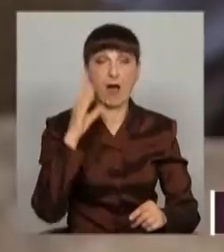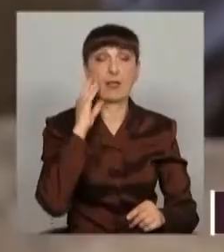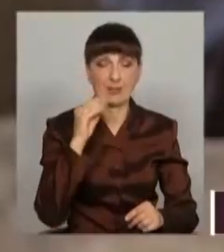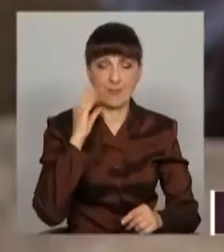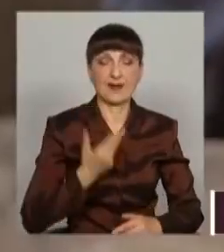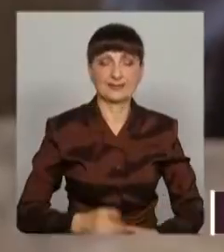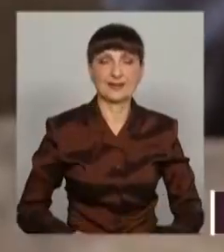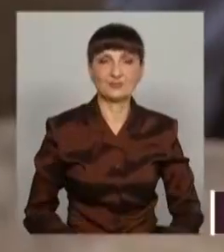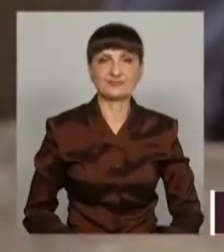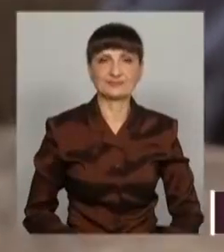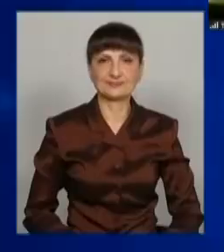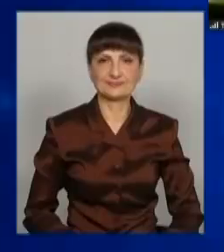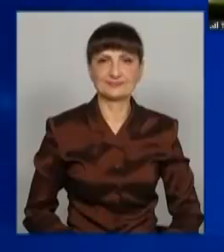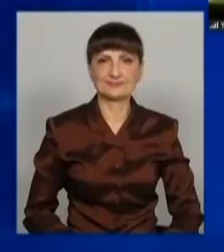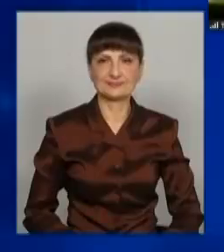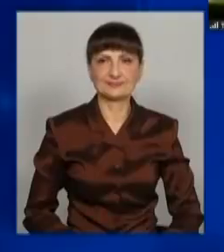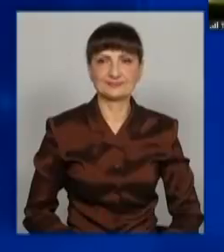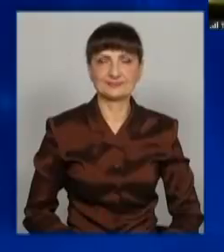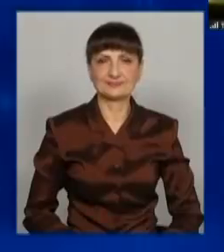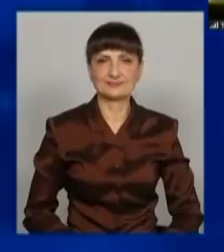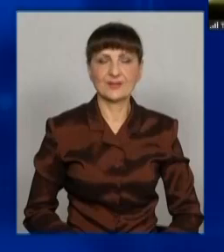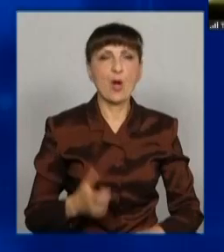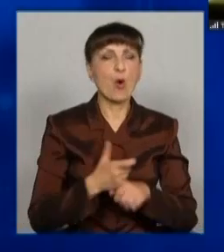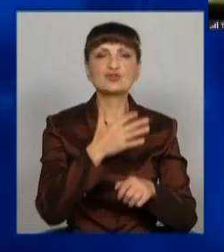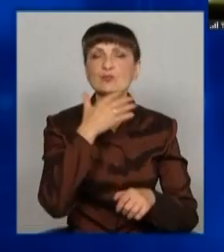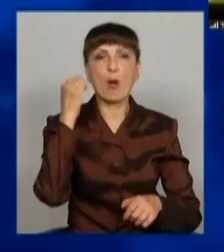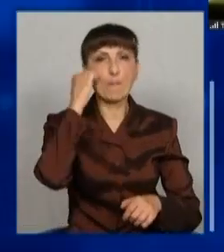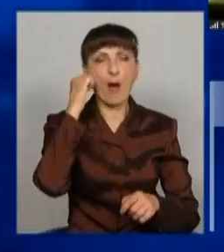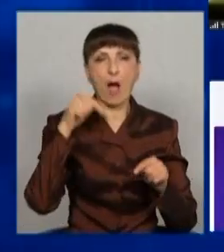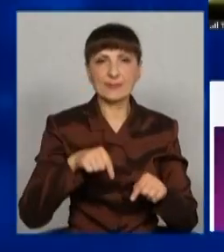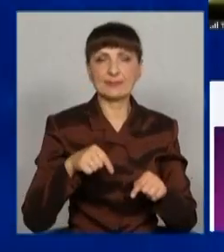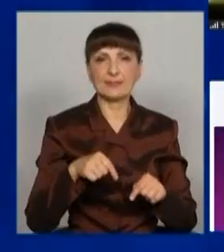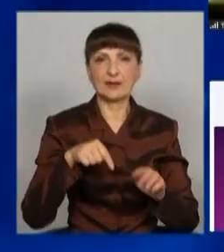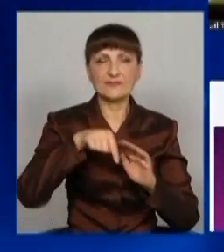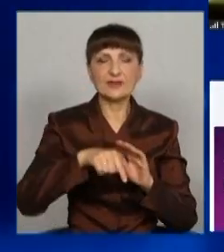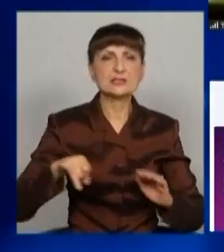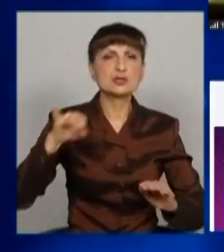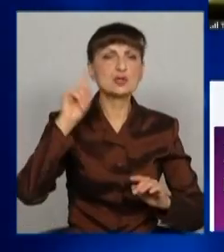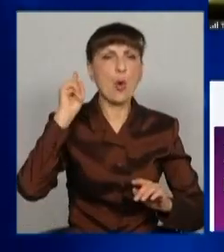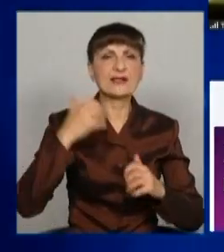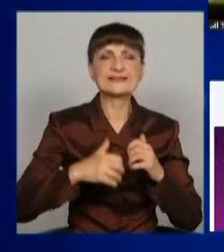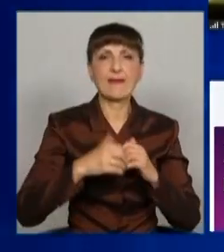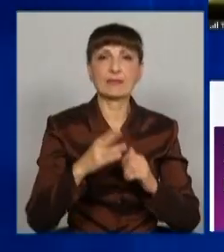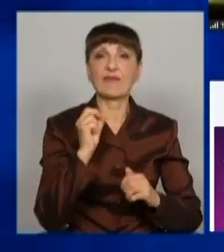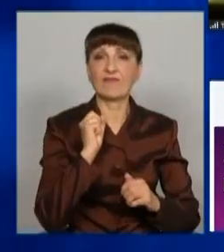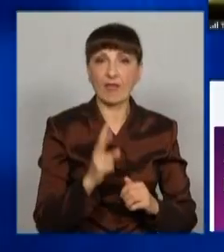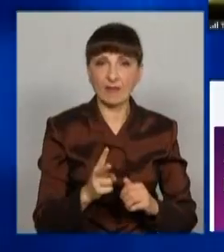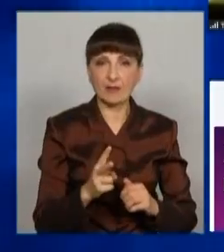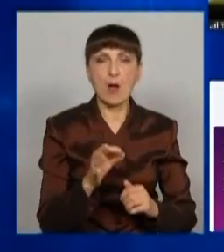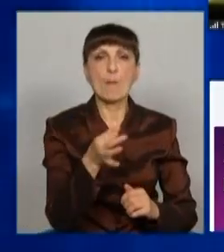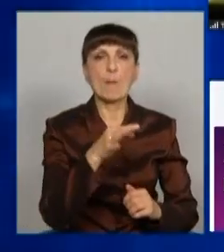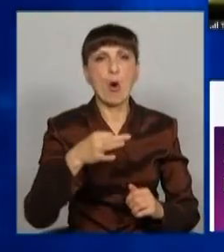в институте очень много памятников эпохи средневековья которому относятся монеты